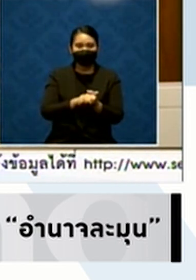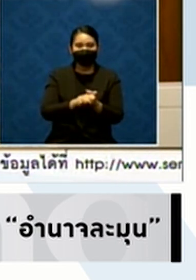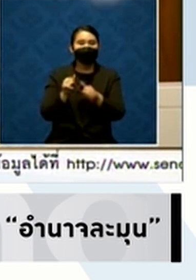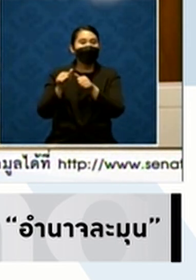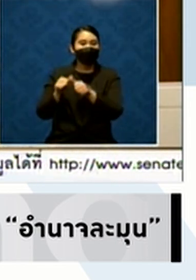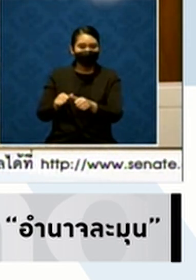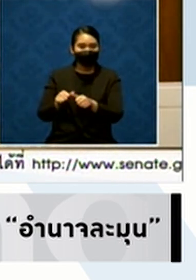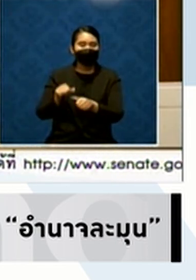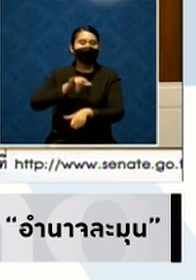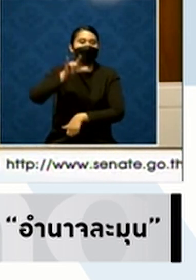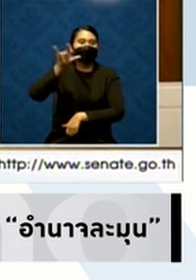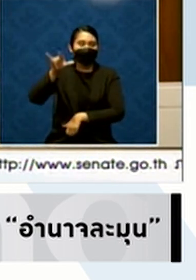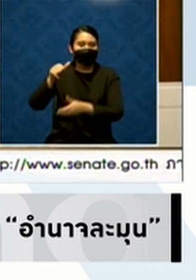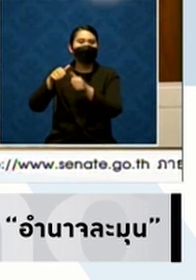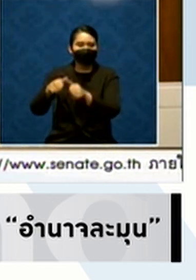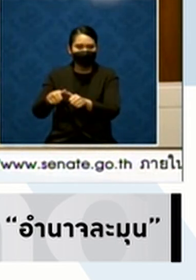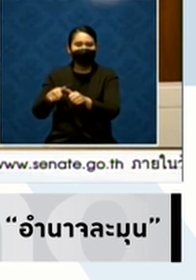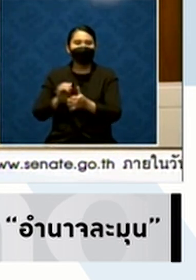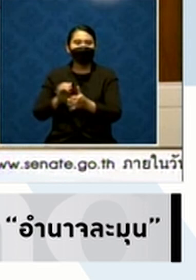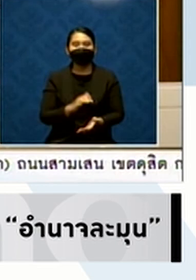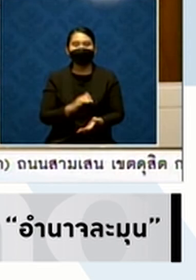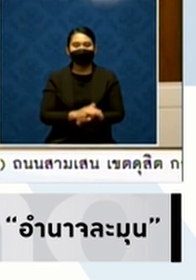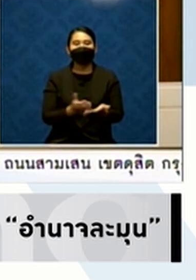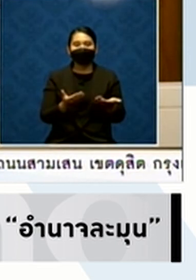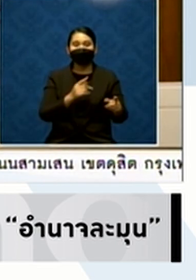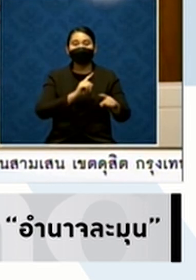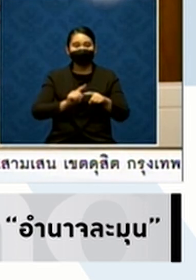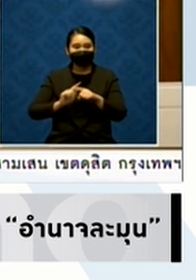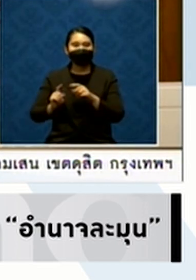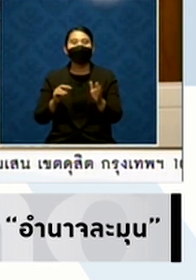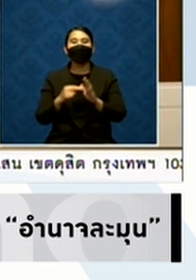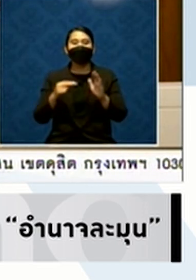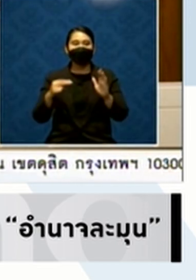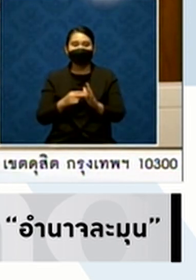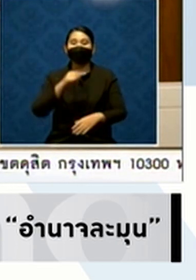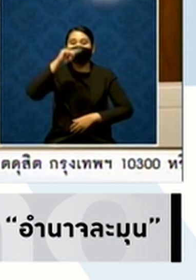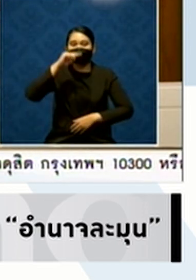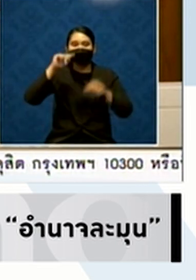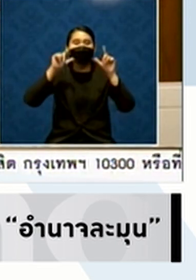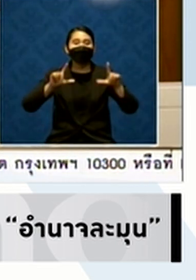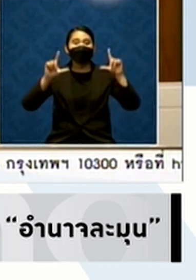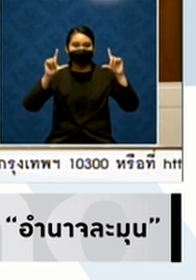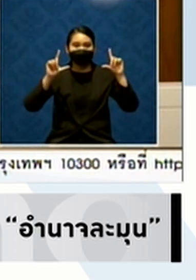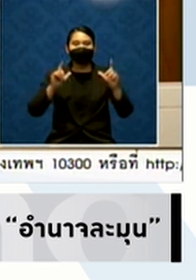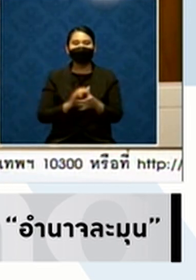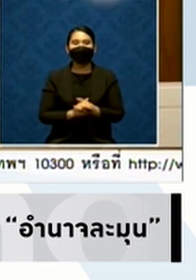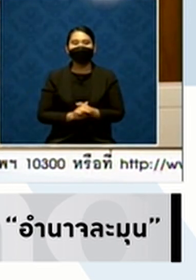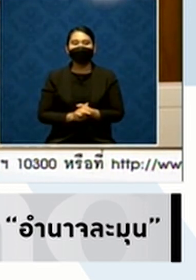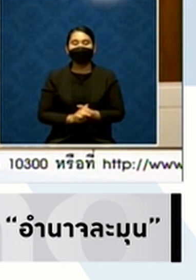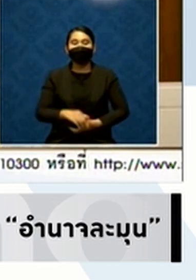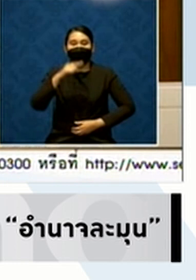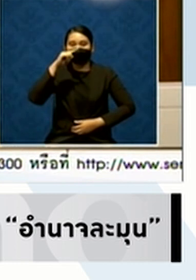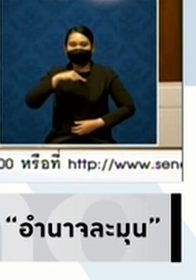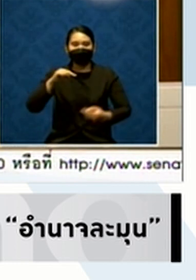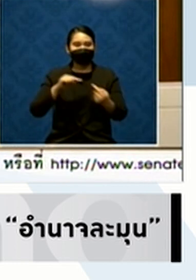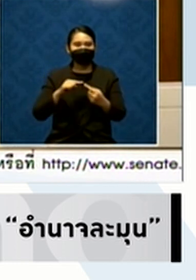การ ไม่รู้เรื่องไงประเด็นคือง่ายๆคือไม่รู้เรื่องแล้วก็มีวิธีคิดเรื่องซอฟต์พาวเวอร์ที่แคบมากใช่ไหม ล ำ ธ าร อะไรพวกนี้การขายสินค้